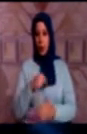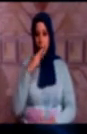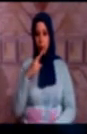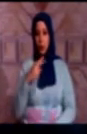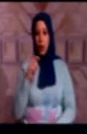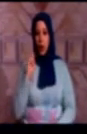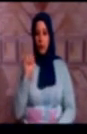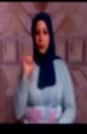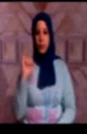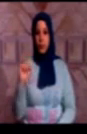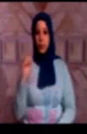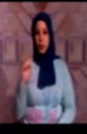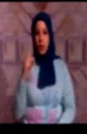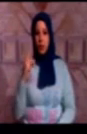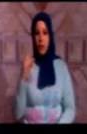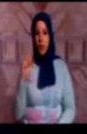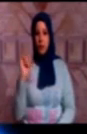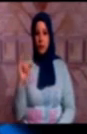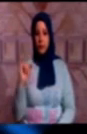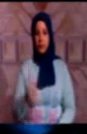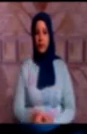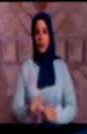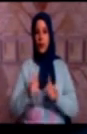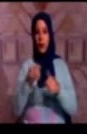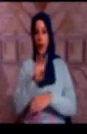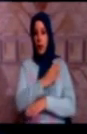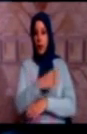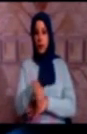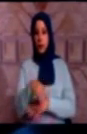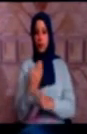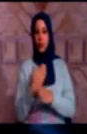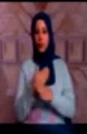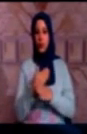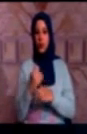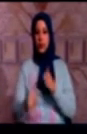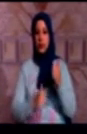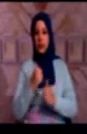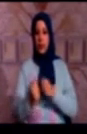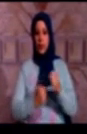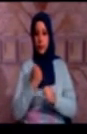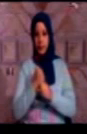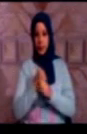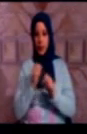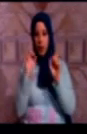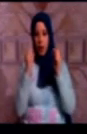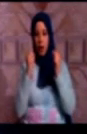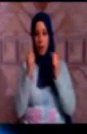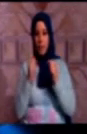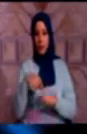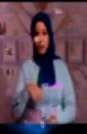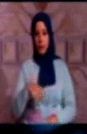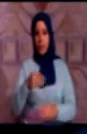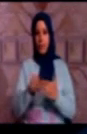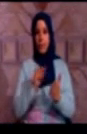رئيس الوزراء ان هناك خطه للتعامل مع ازمه الاستهلاك المتزايد للكهرباء ومنها اعتبار يوم الاحد